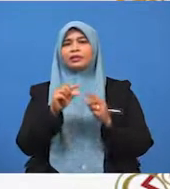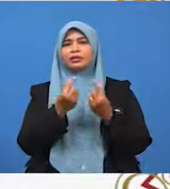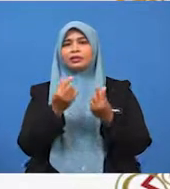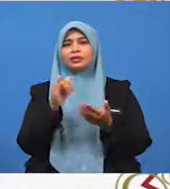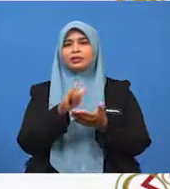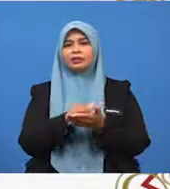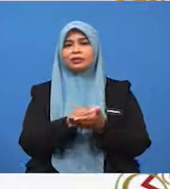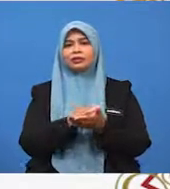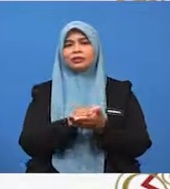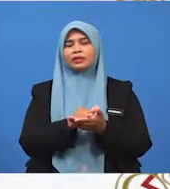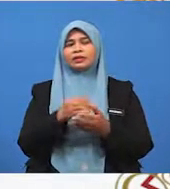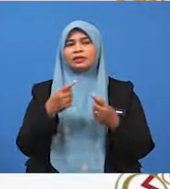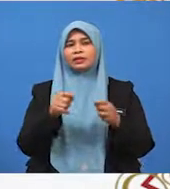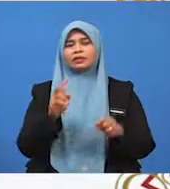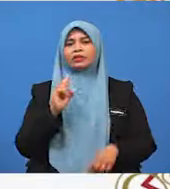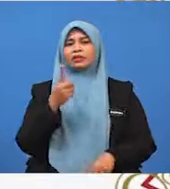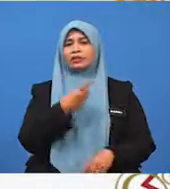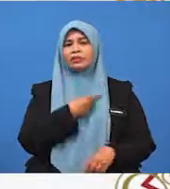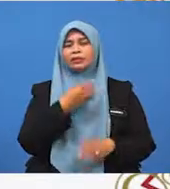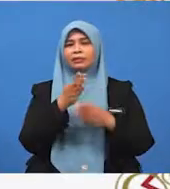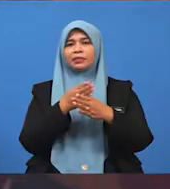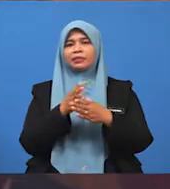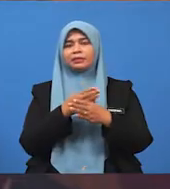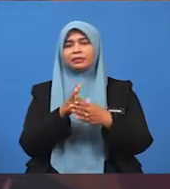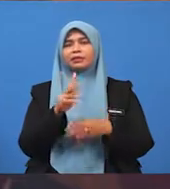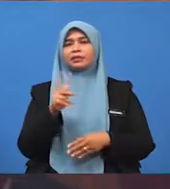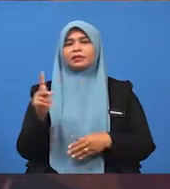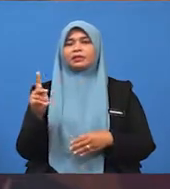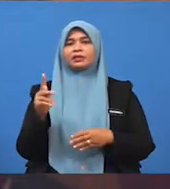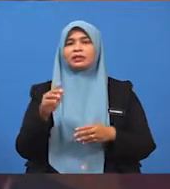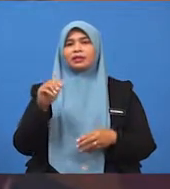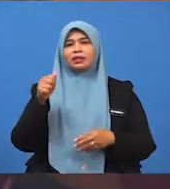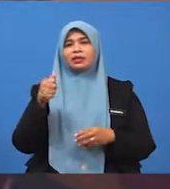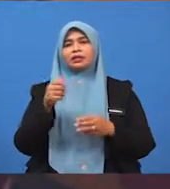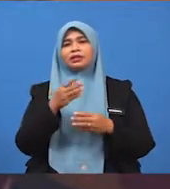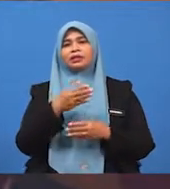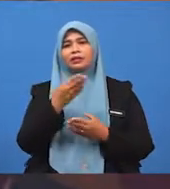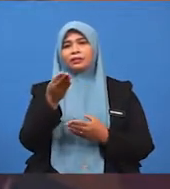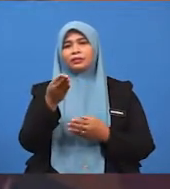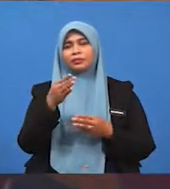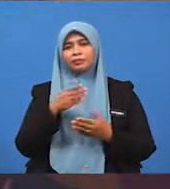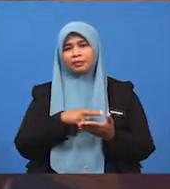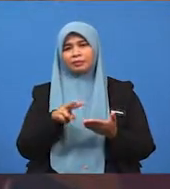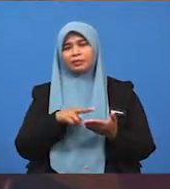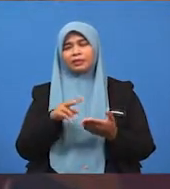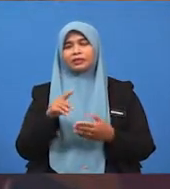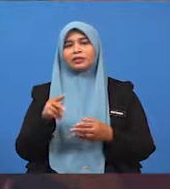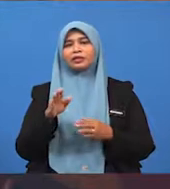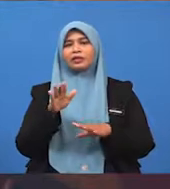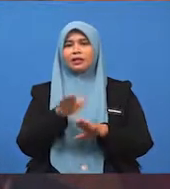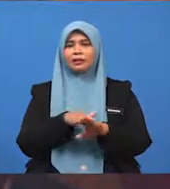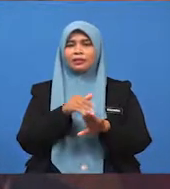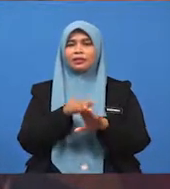manusia dan kami menurunkannya secara beransur-ansur. Tahukah anda, antara hikmat Al-Quran diturunkan